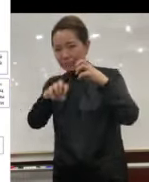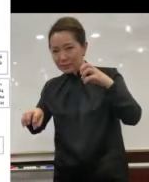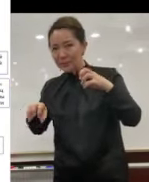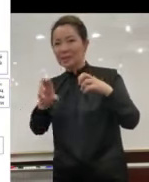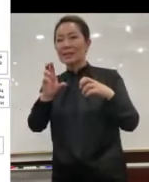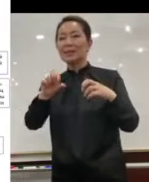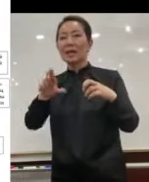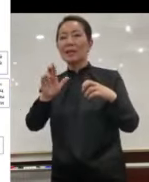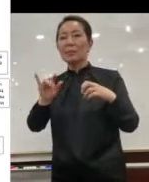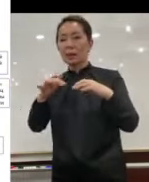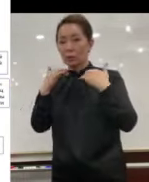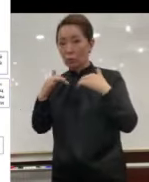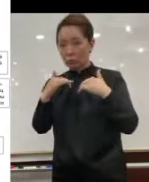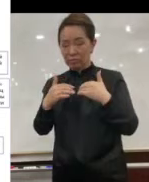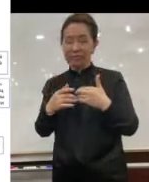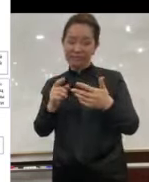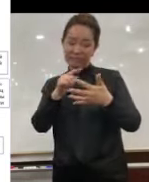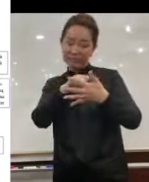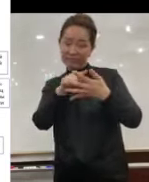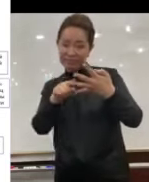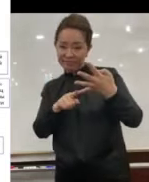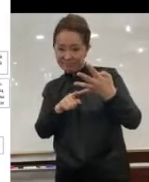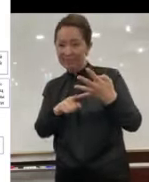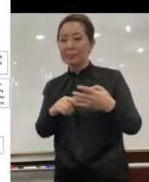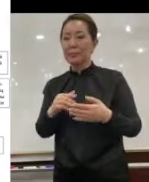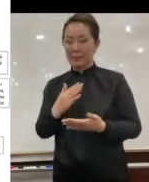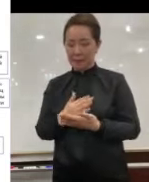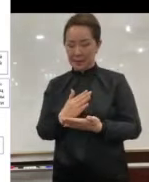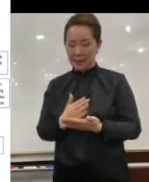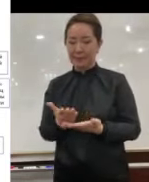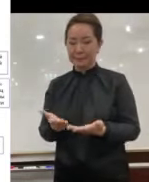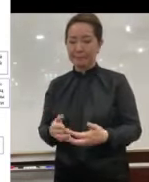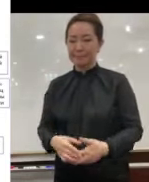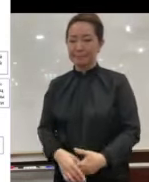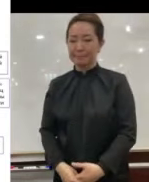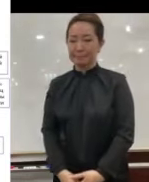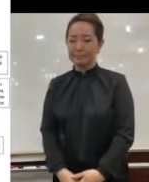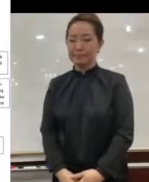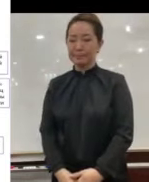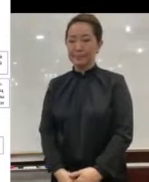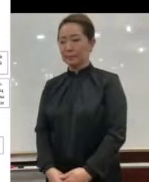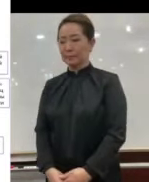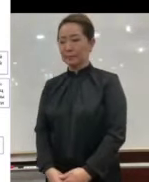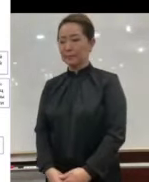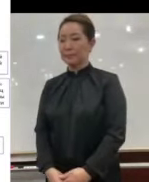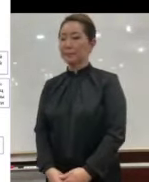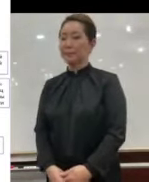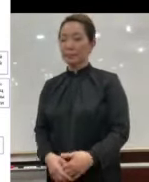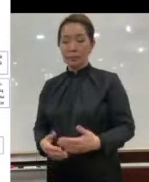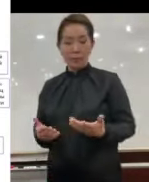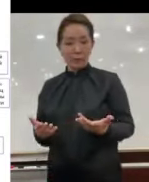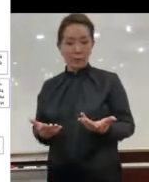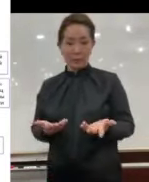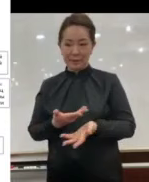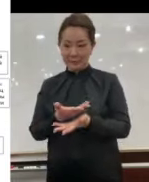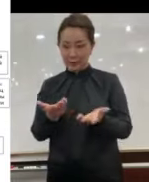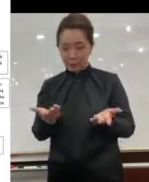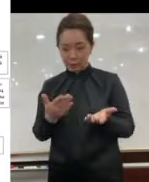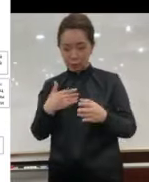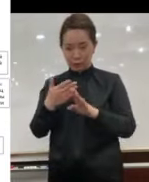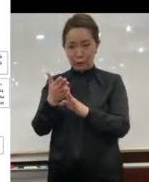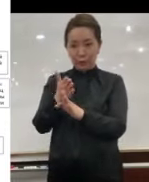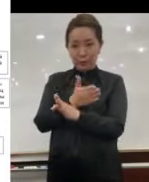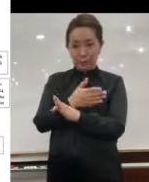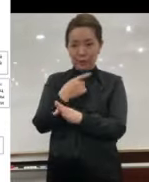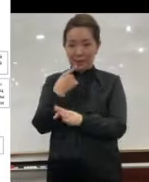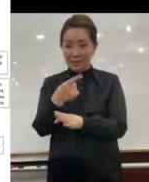зөвлөлүүд байна. За тэгээд та бүхэн түрүүн би хэлсэн